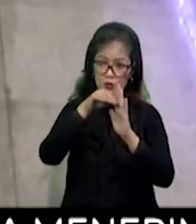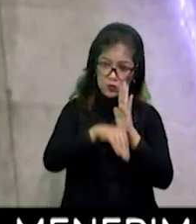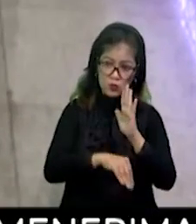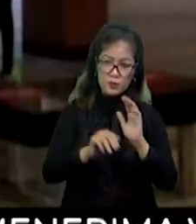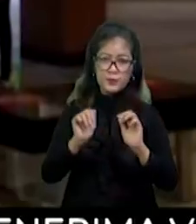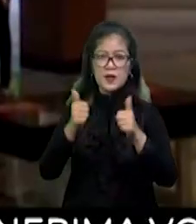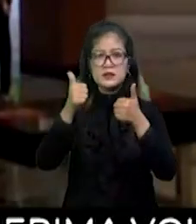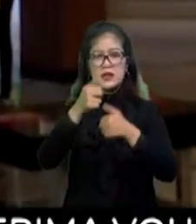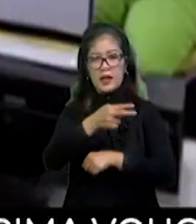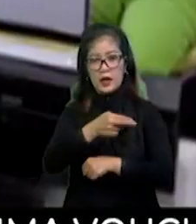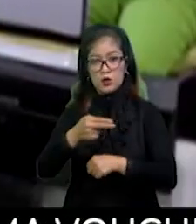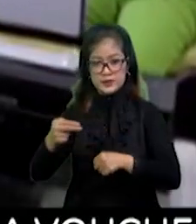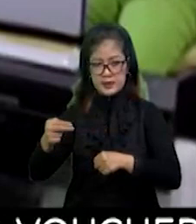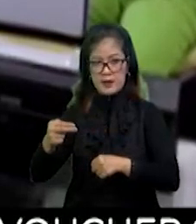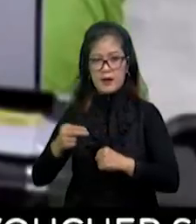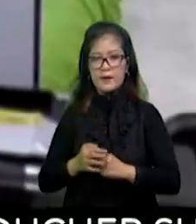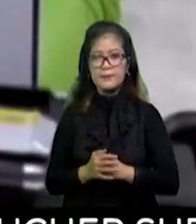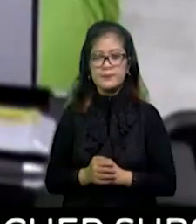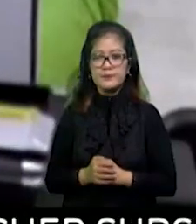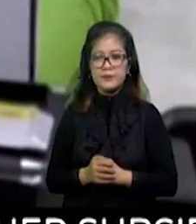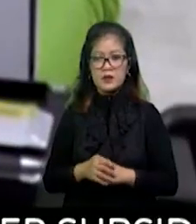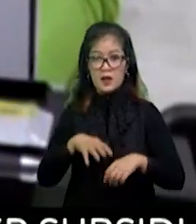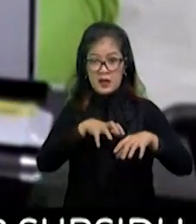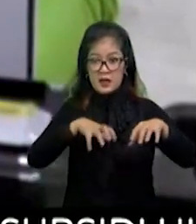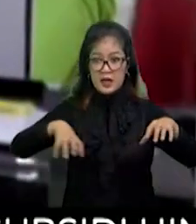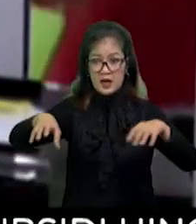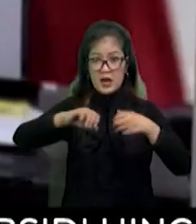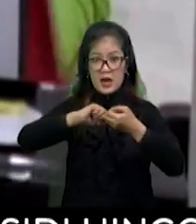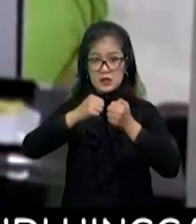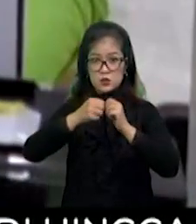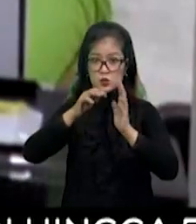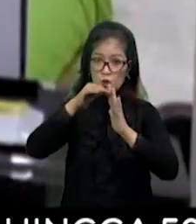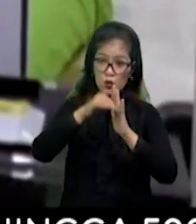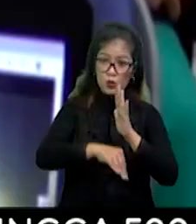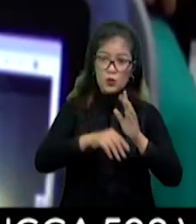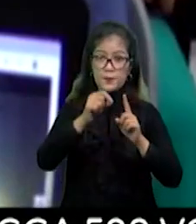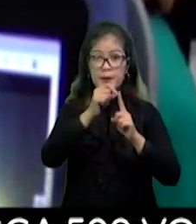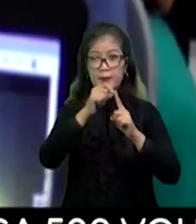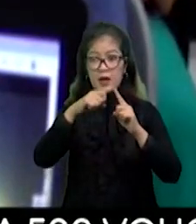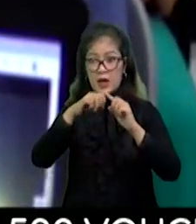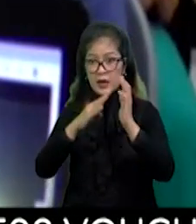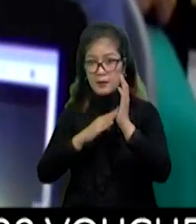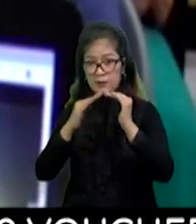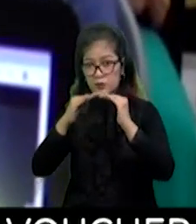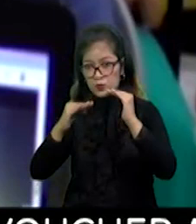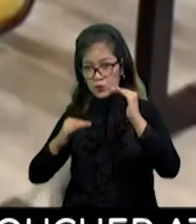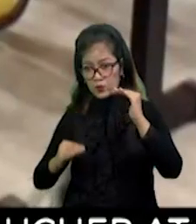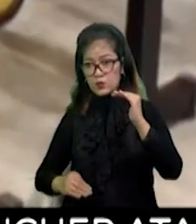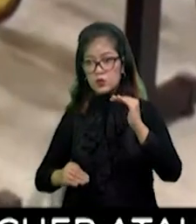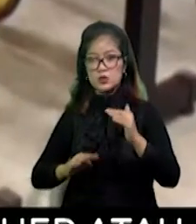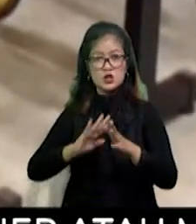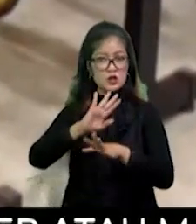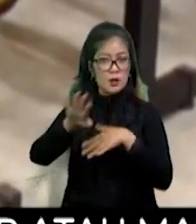Indonesia. Hampir seluruh daerah mengalami penurunan status level PPKM. Bahkan seluruh provinsi di Indonesia kini telah